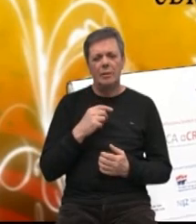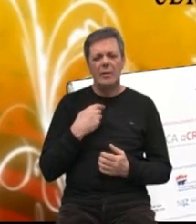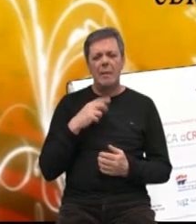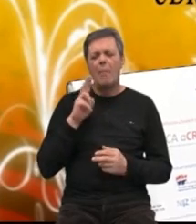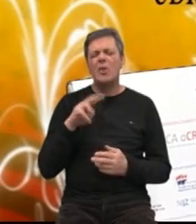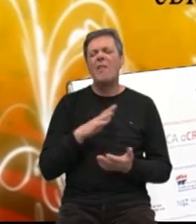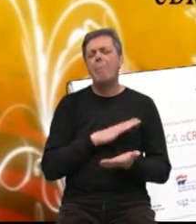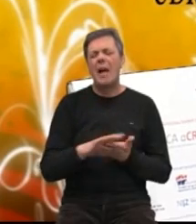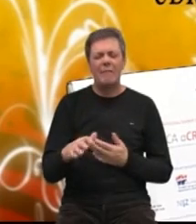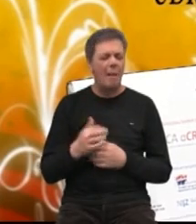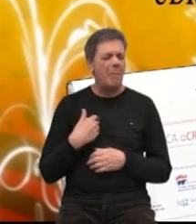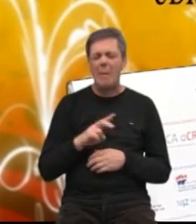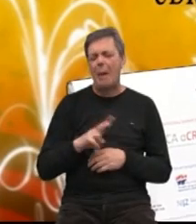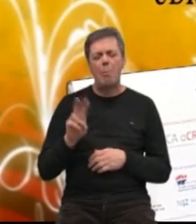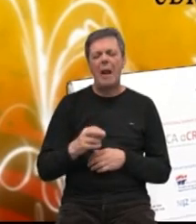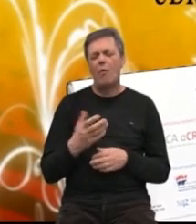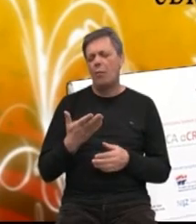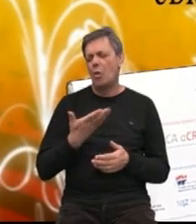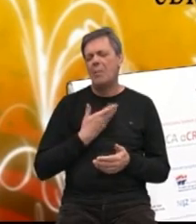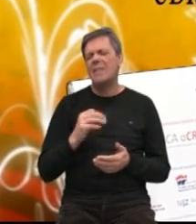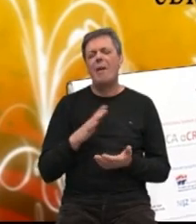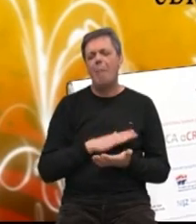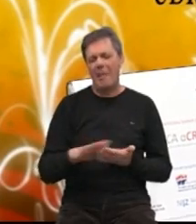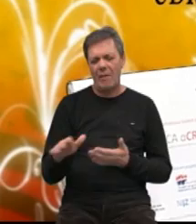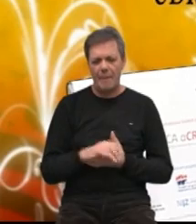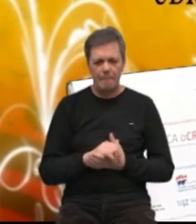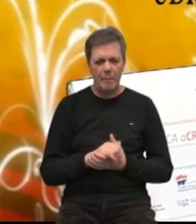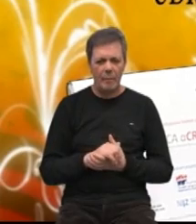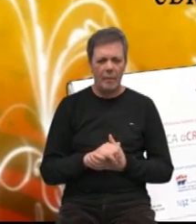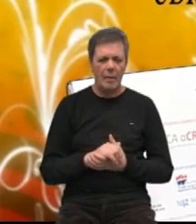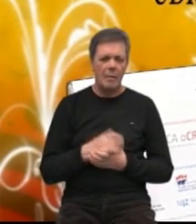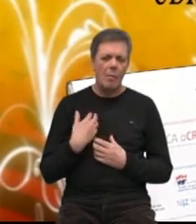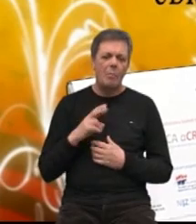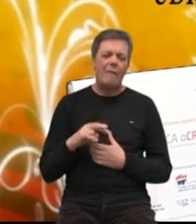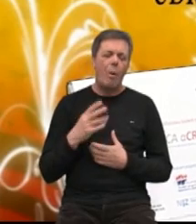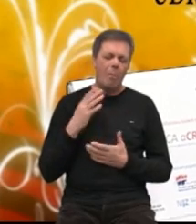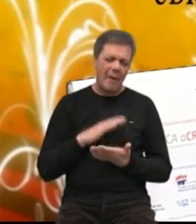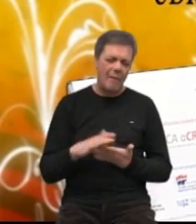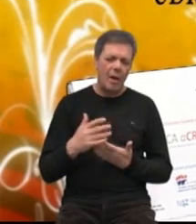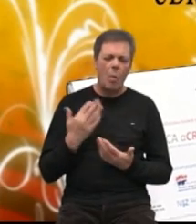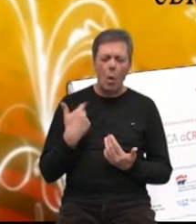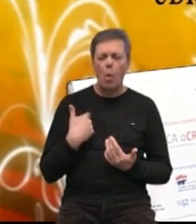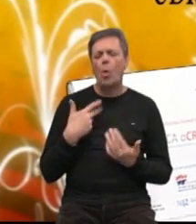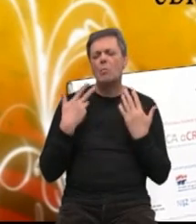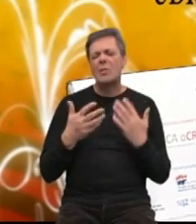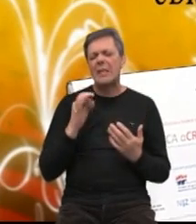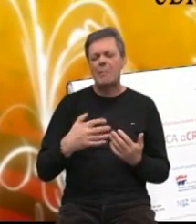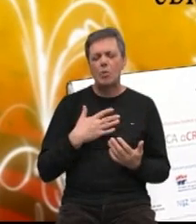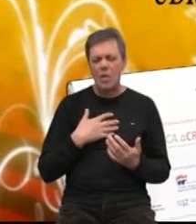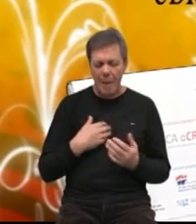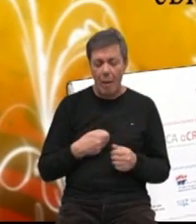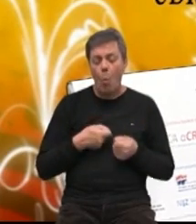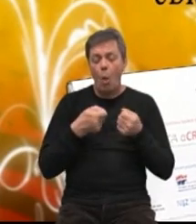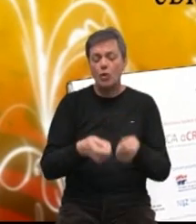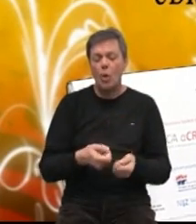nemamo pravo badava, nemamo. Imamo pravo badava samo koliko smo 80% sebe uložili u stvaranje